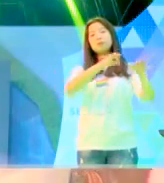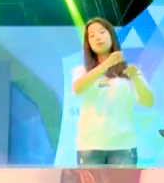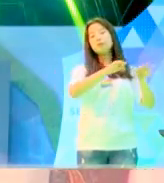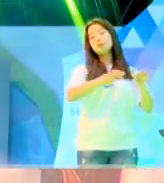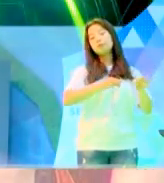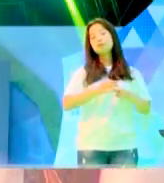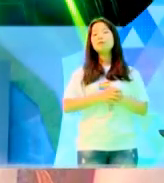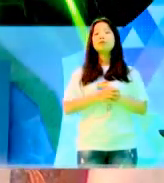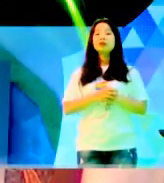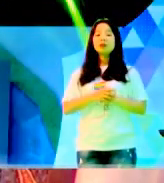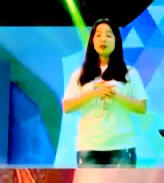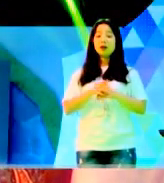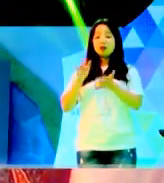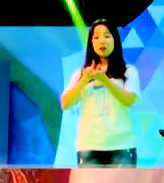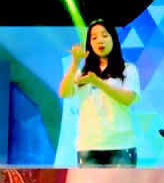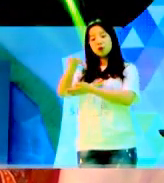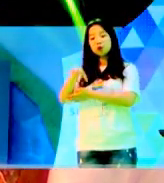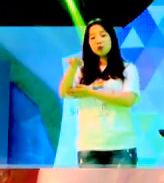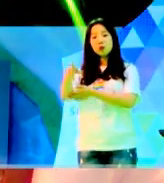가게들마다 약국 앞과